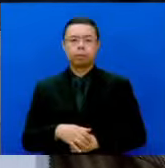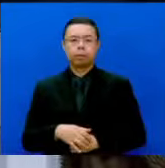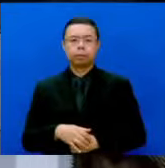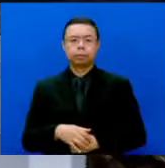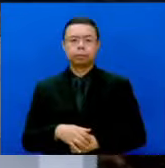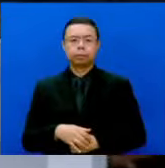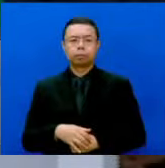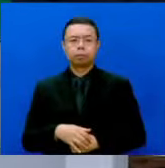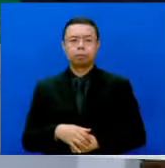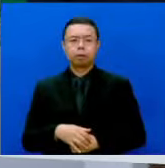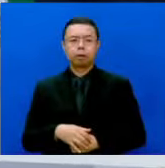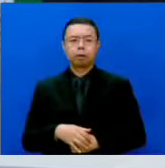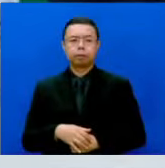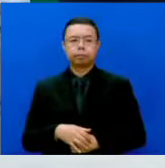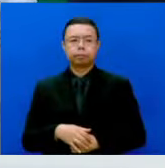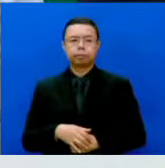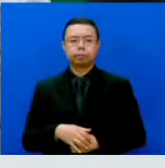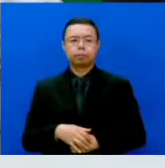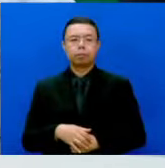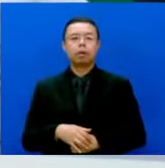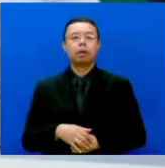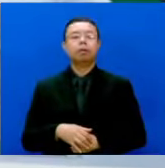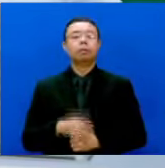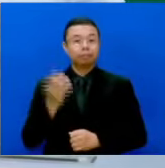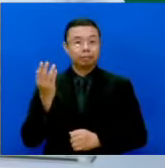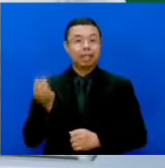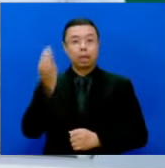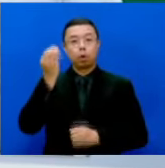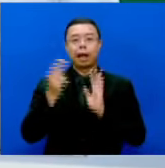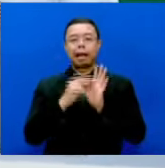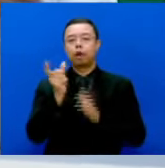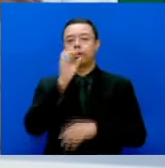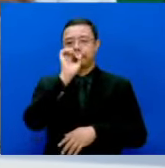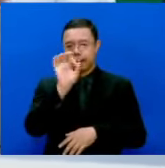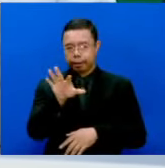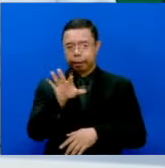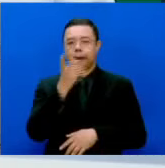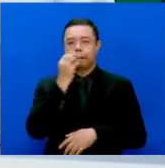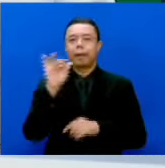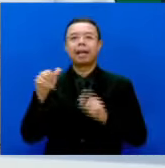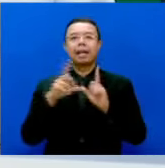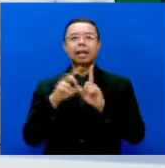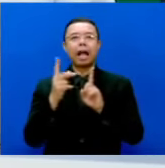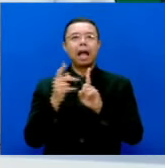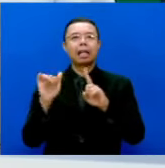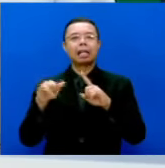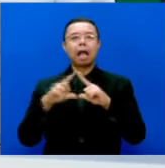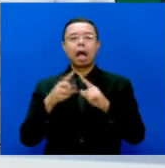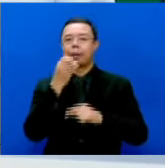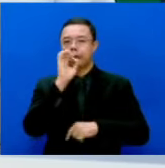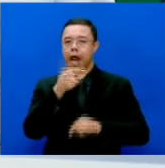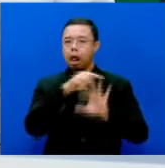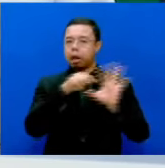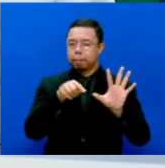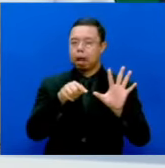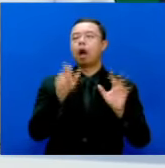herzok saya hal tersebut diungkapkan ketua umum PBNU Yahya Kholil stakuf Gus Yahya menyatakan keberangkatan